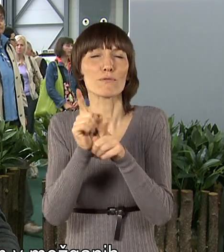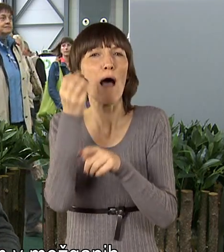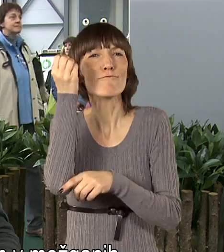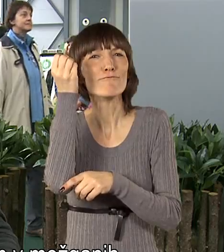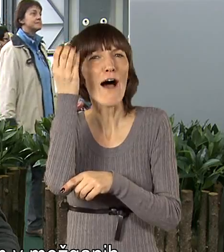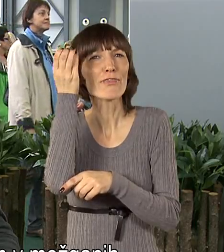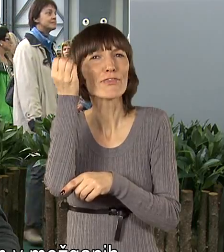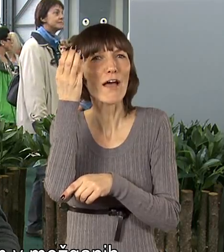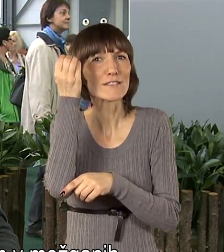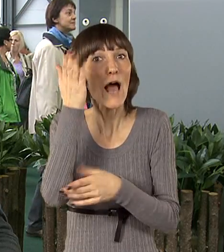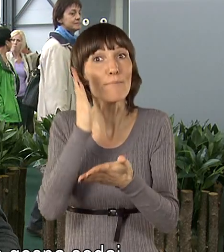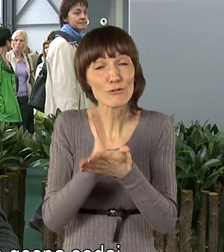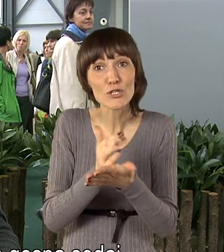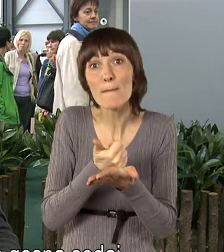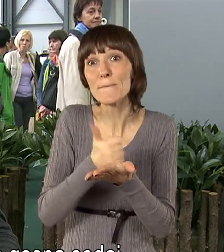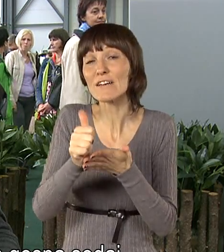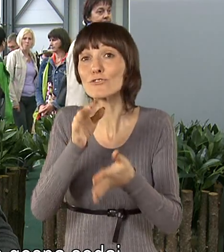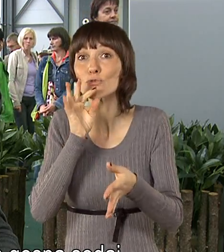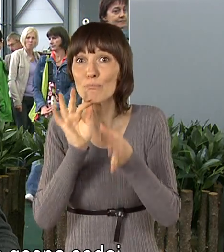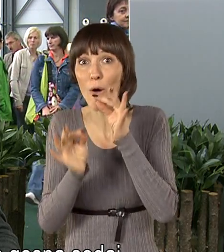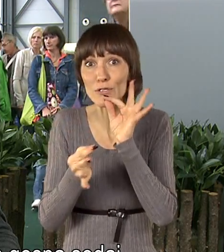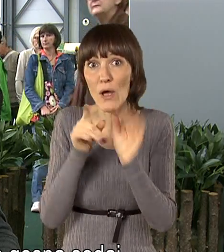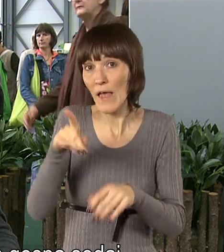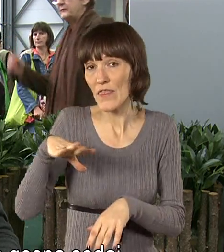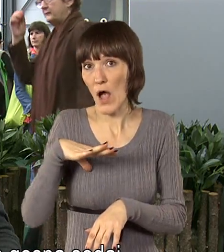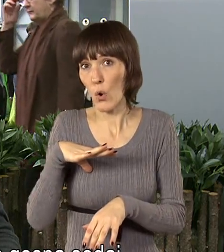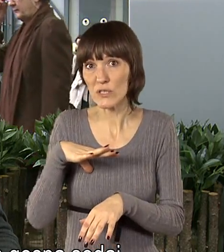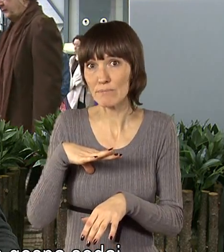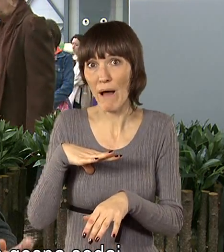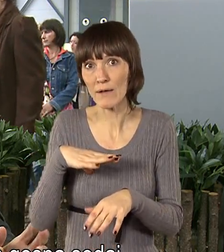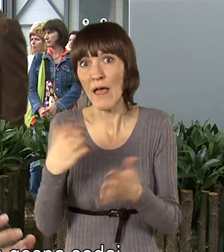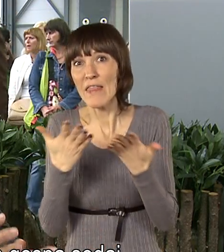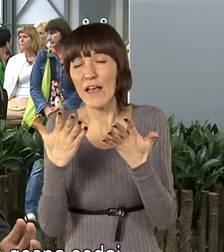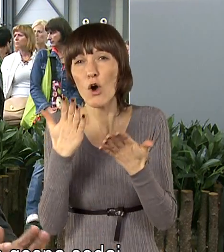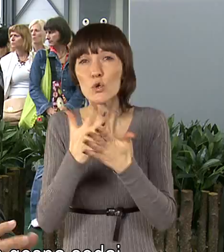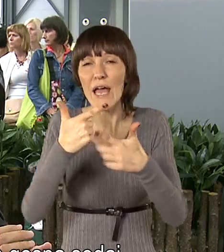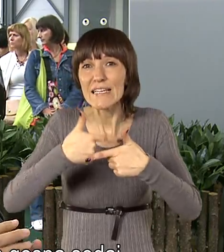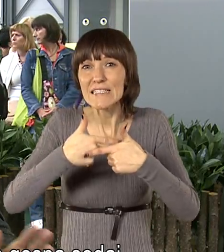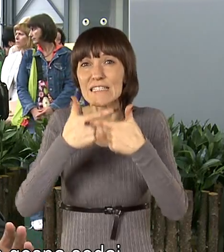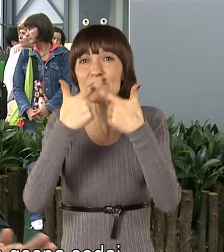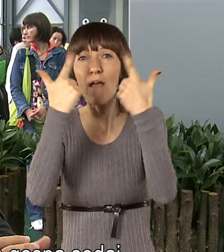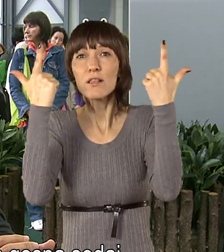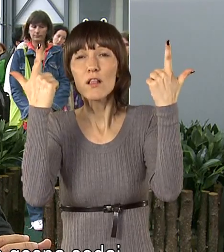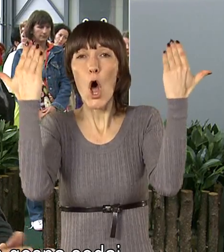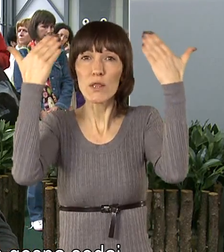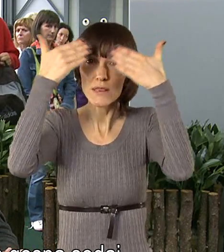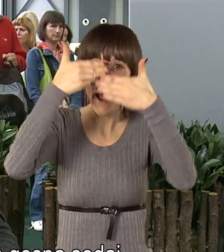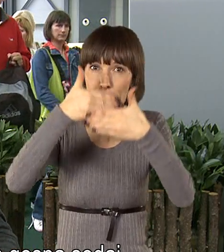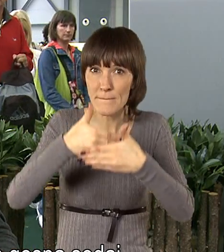ne, ampak je resnično zgleda, ne, ta gospa zdaj nekako svetlobo,